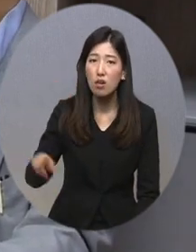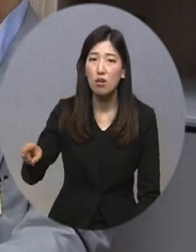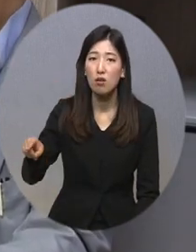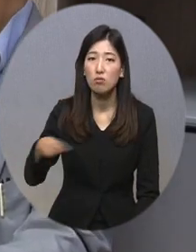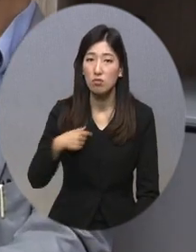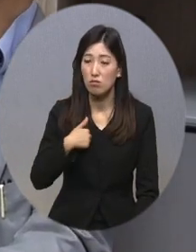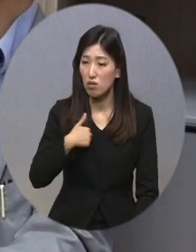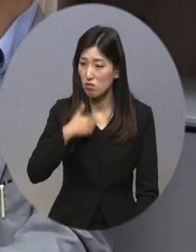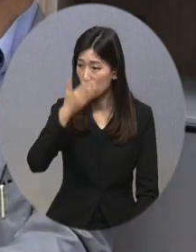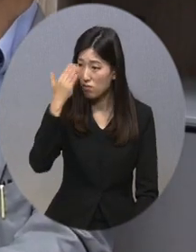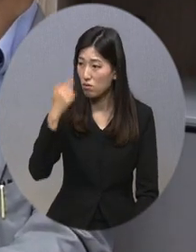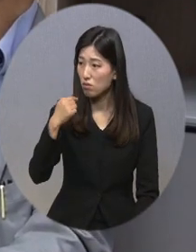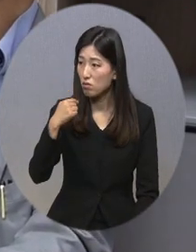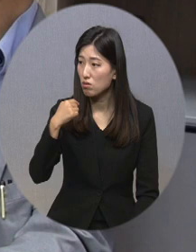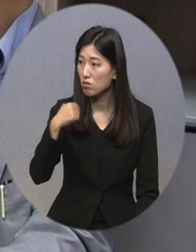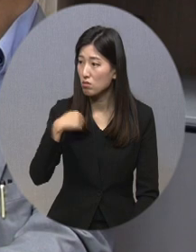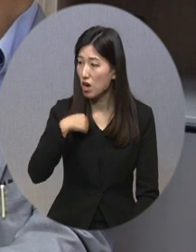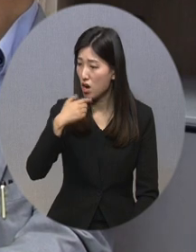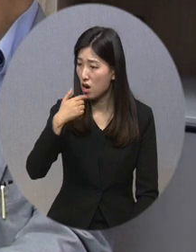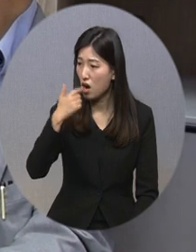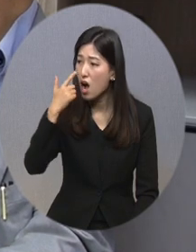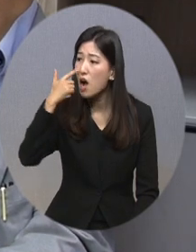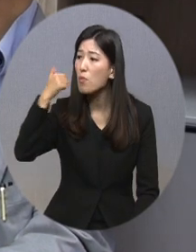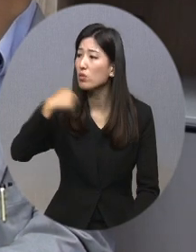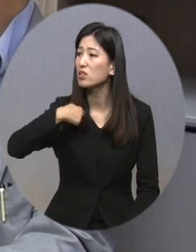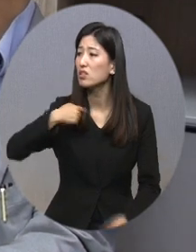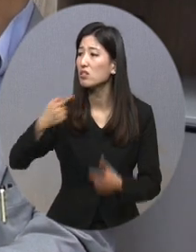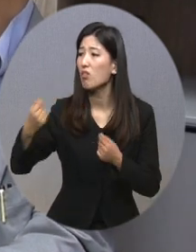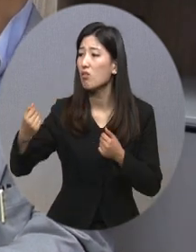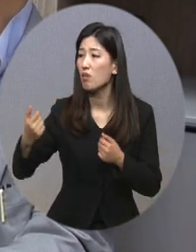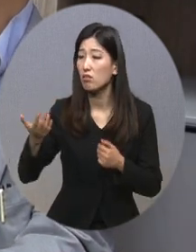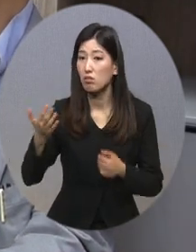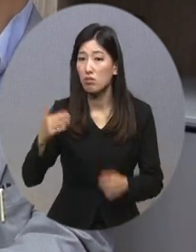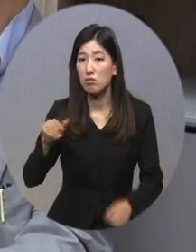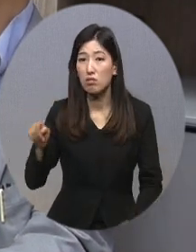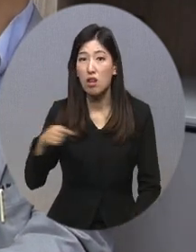때는 충격을 받거든요. 그렇죠. 어른이 되어서도 아직도 저